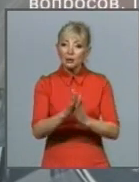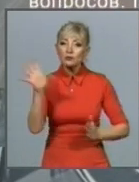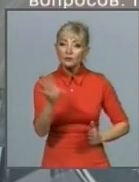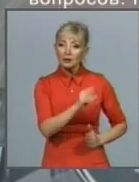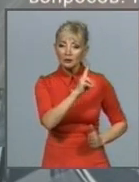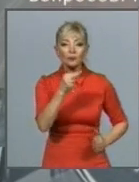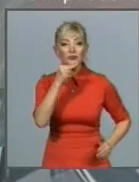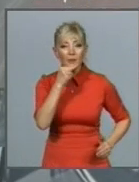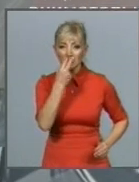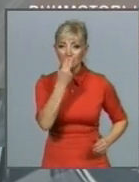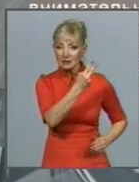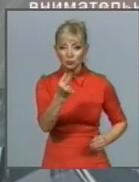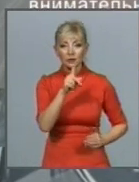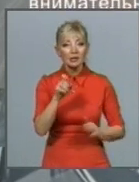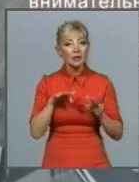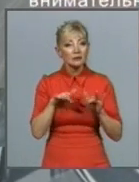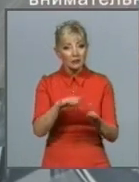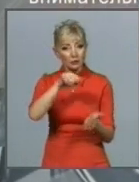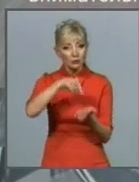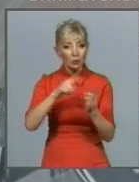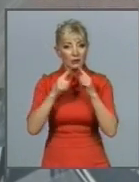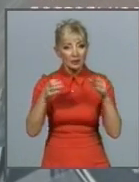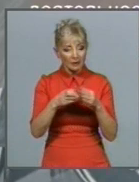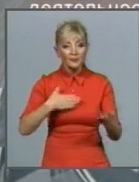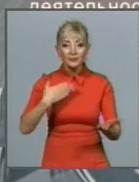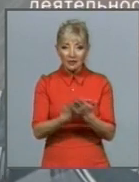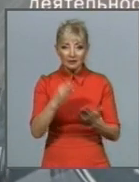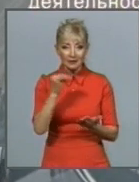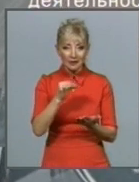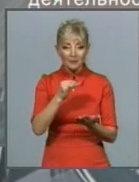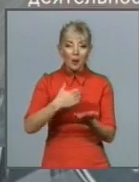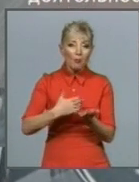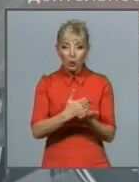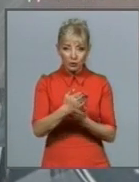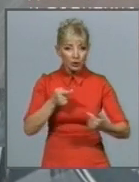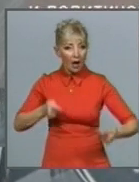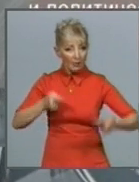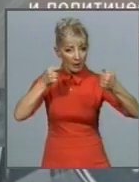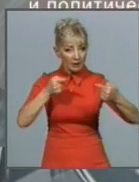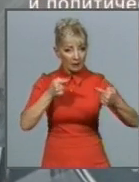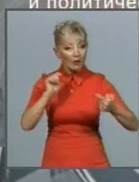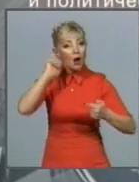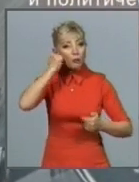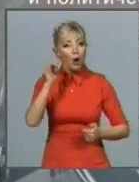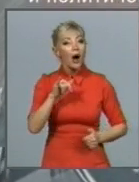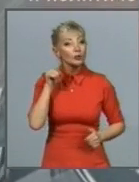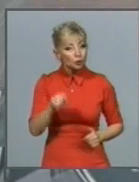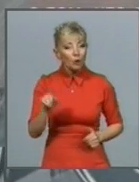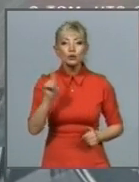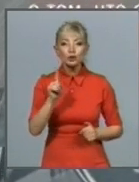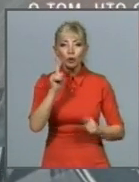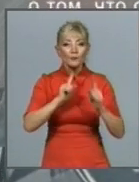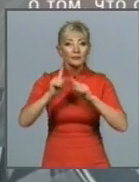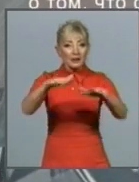внимательно следит за деятельностью горсовета, активистов и политических оппонентов, помнить о том, что сессионный зал – место, где